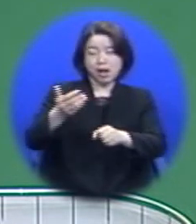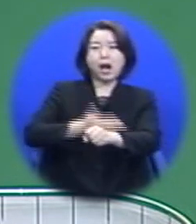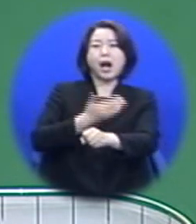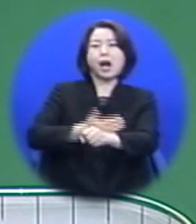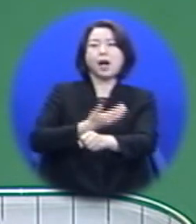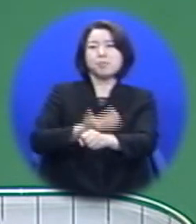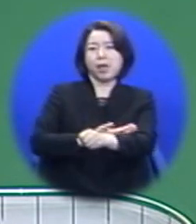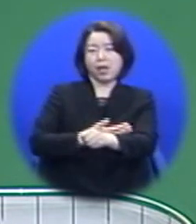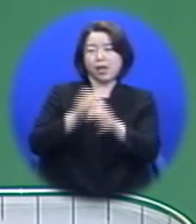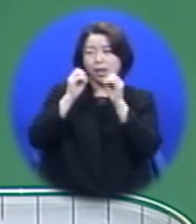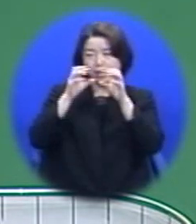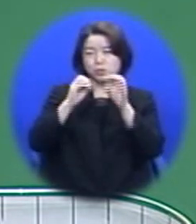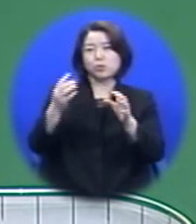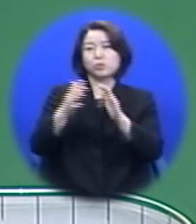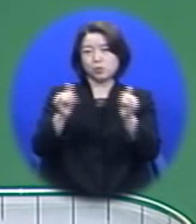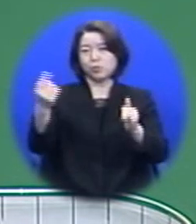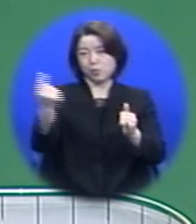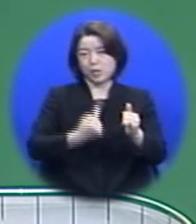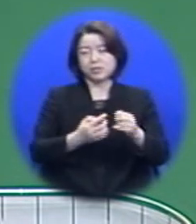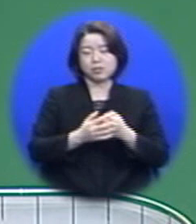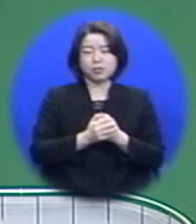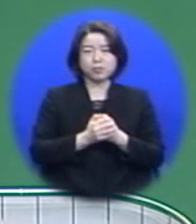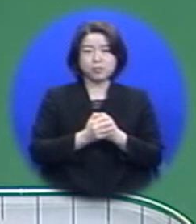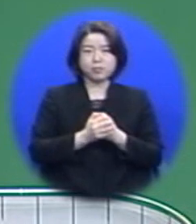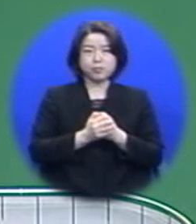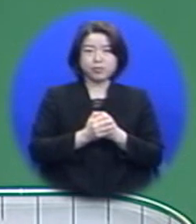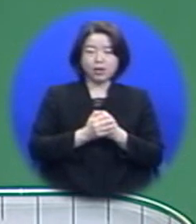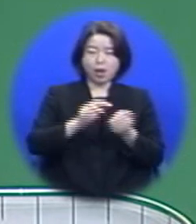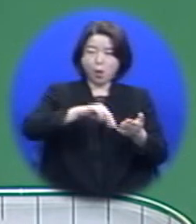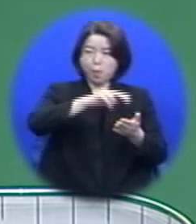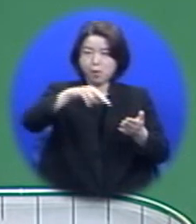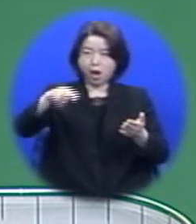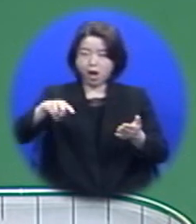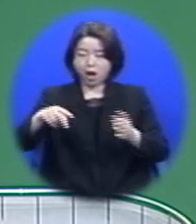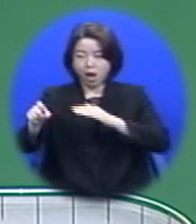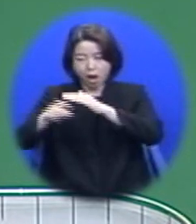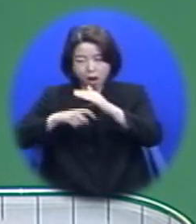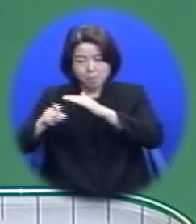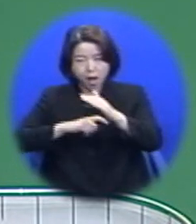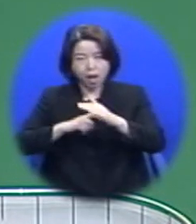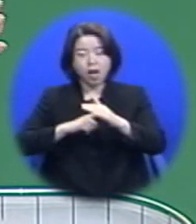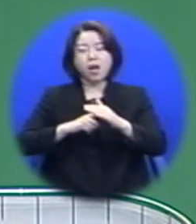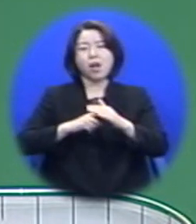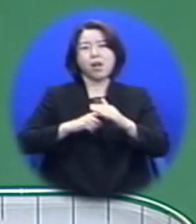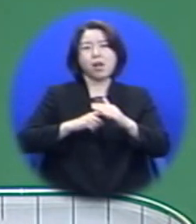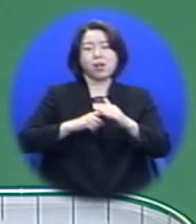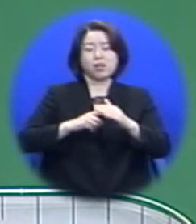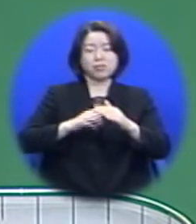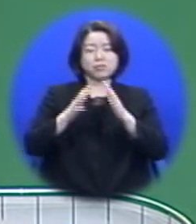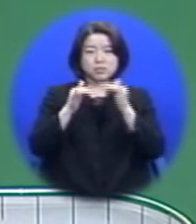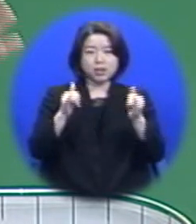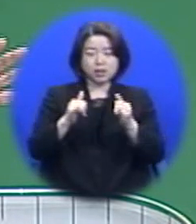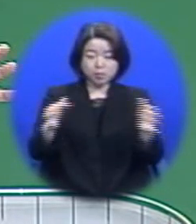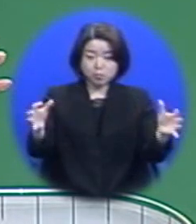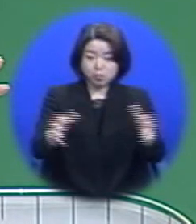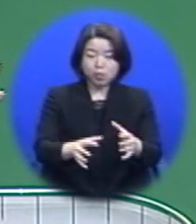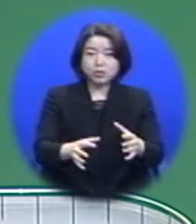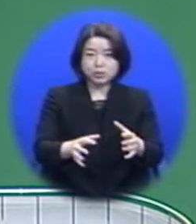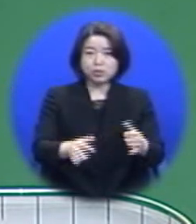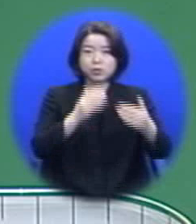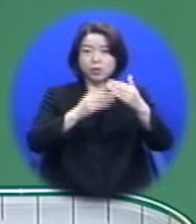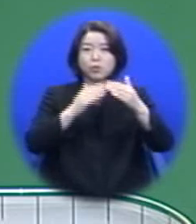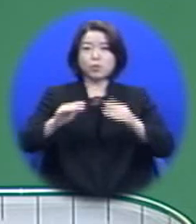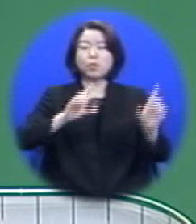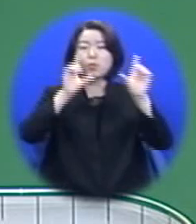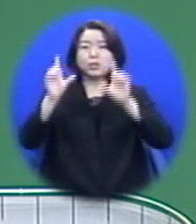있니다 불아 깡패 정말 도둑질 하는 사람들 그 사람들이 모여서 공동 생활을